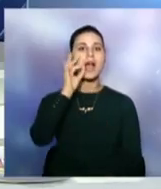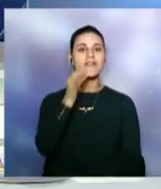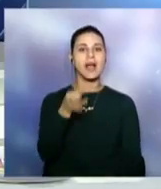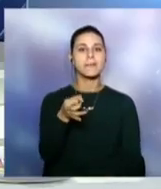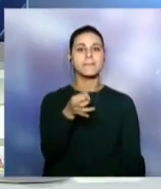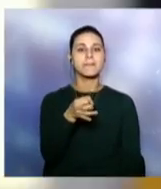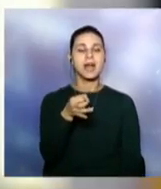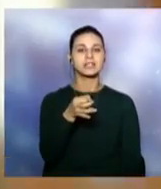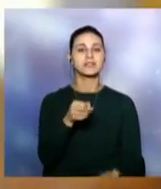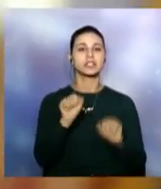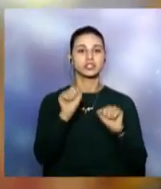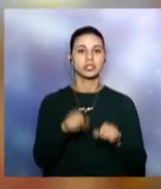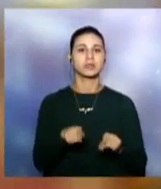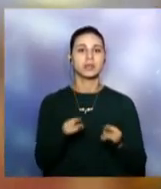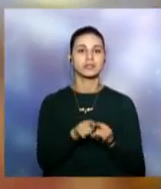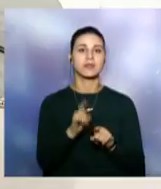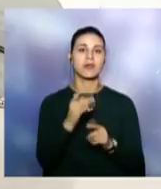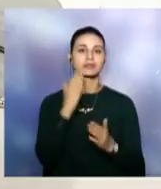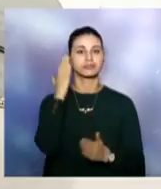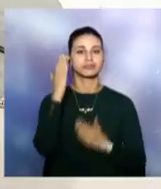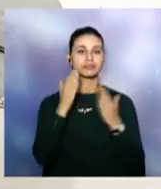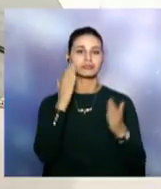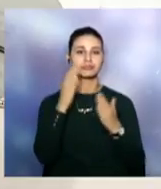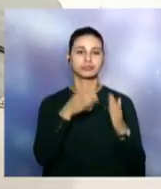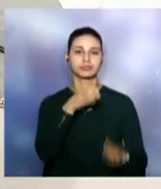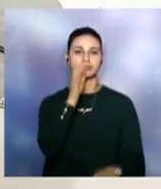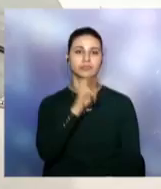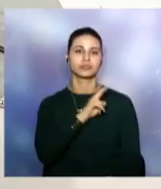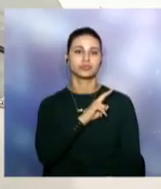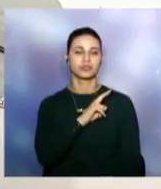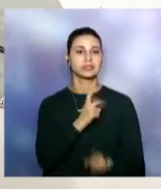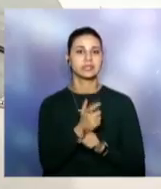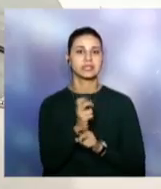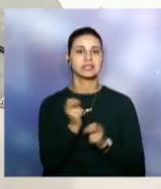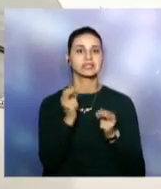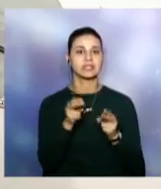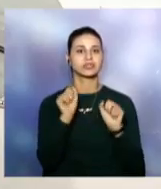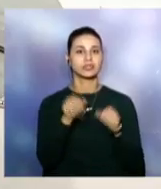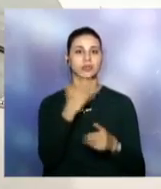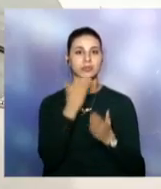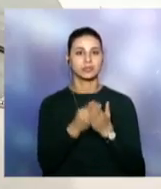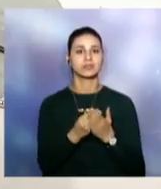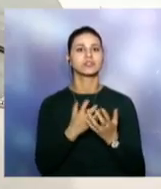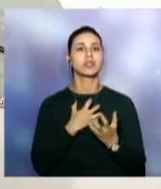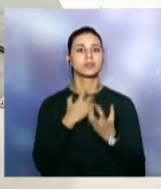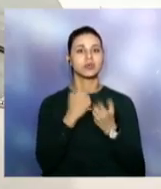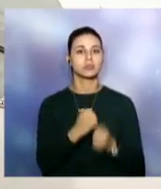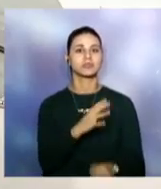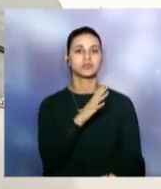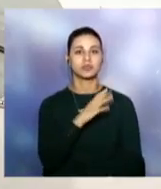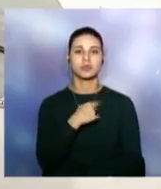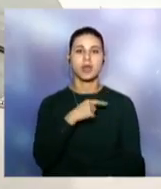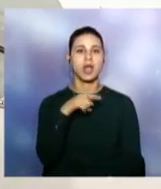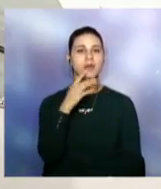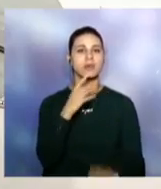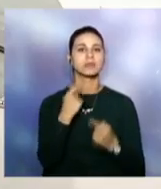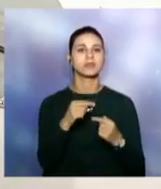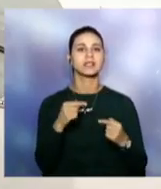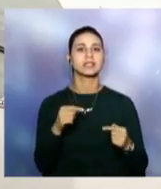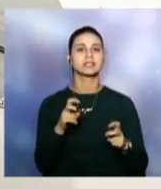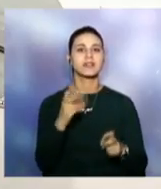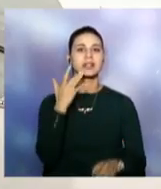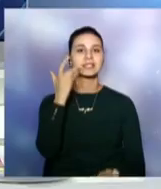რომელიც შეიძლება ასევე ბავშვმა თავშესაქცევადაც გამოიყენოს და საკმაოდ სახიფათოც აღმოჩნდეს მისი ჯანმრთელობისათვის. მე აღარ ვაპარაკობ სხვადასხვა